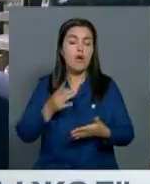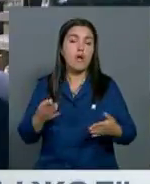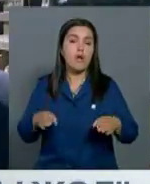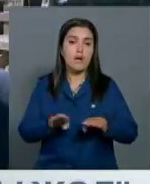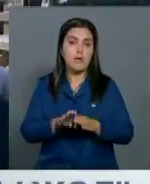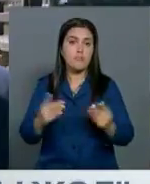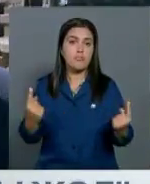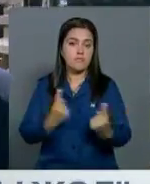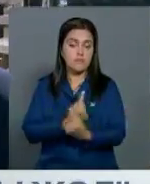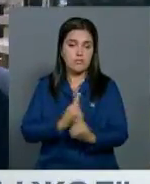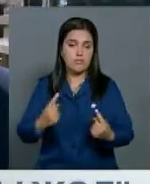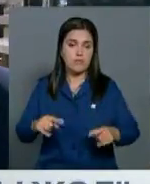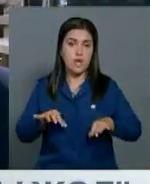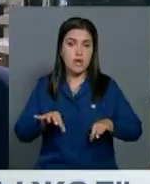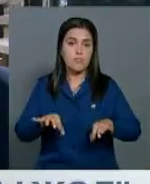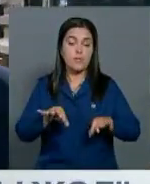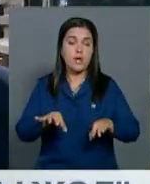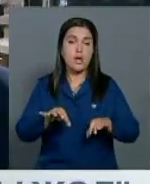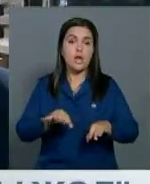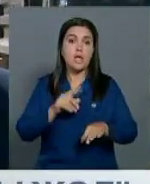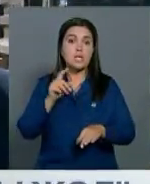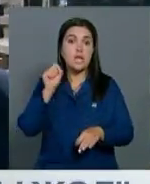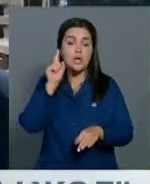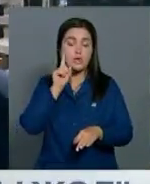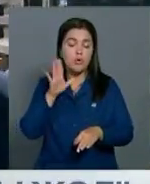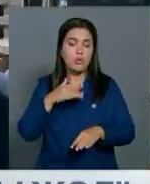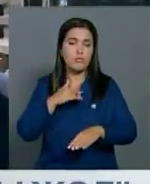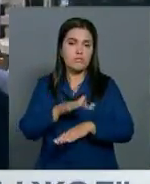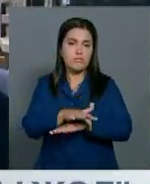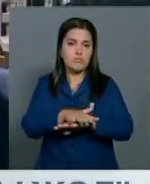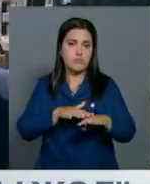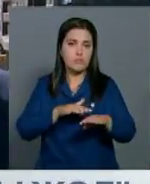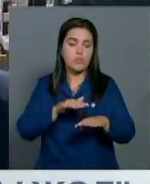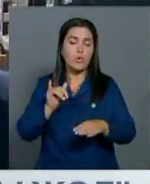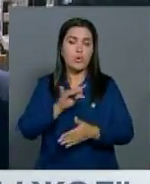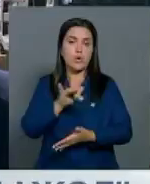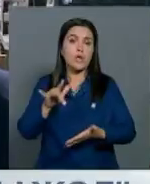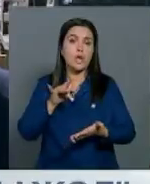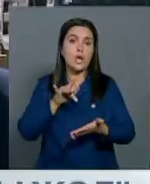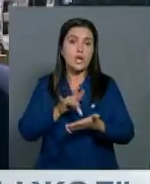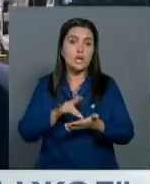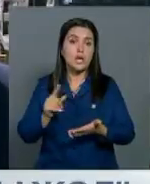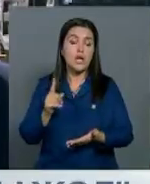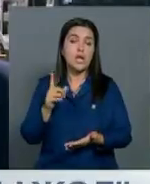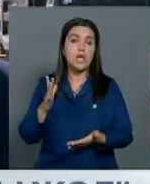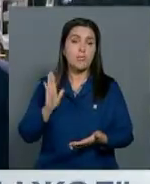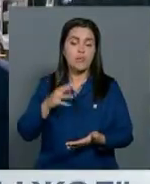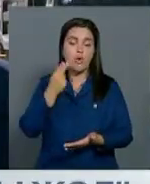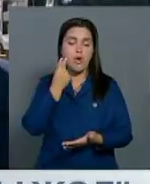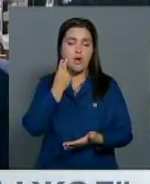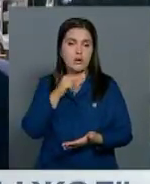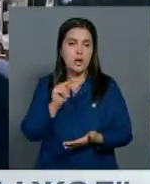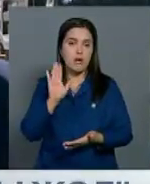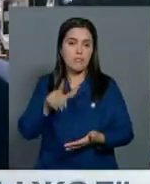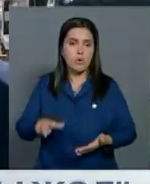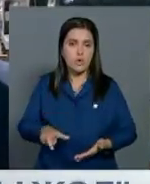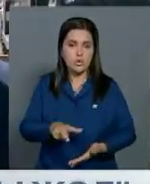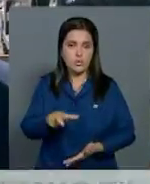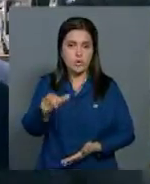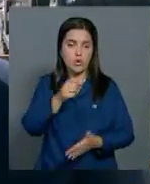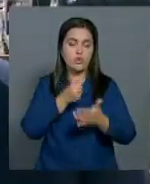движение автотранспортных средств. За доставленные неудобства просим прощения у горожан. Наградой за терпение станут качественные дороги, а также